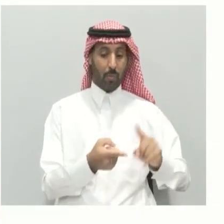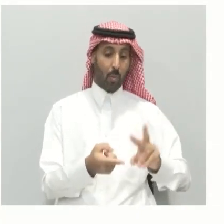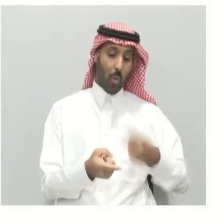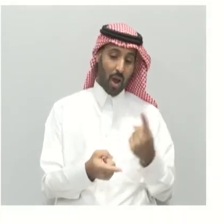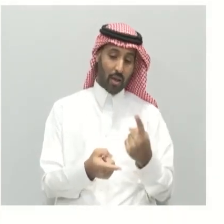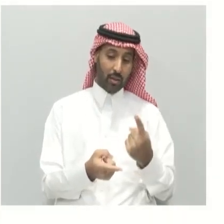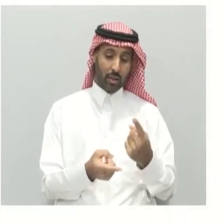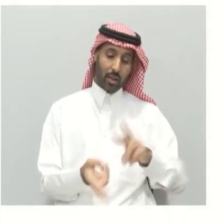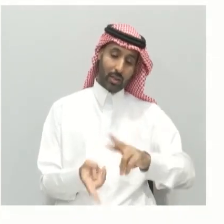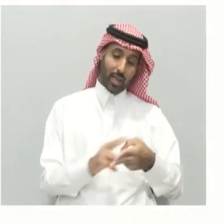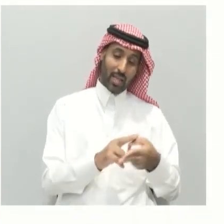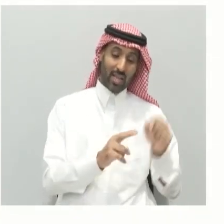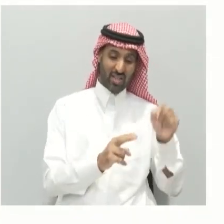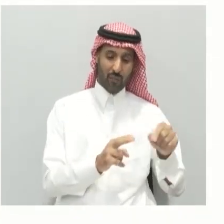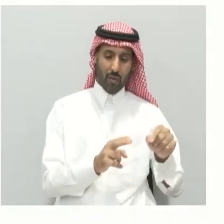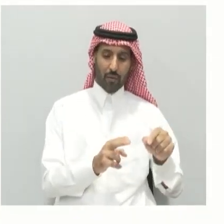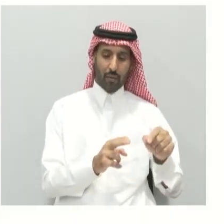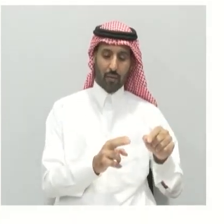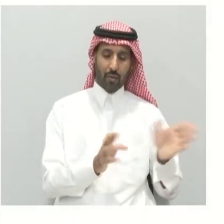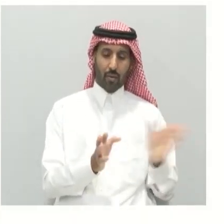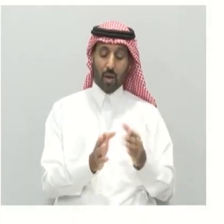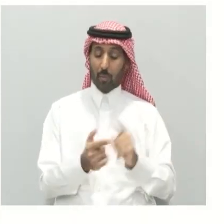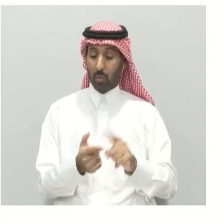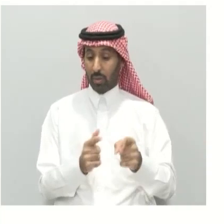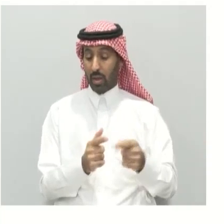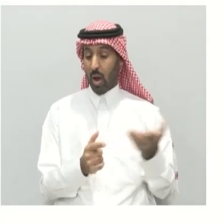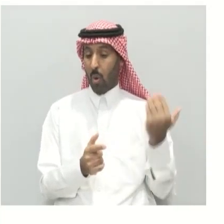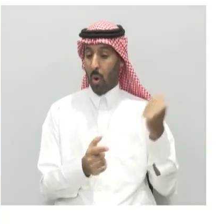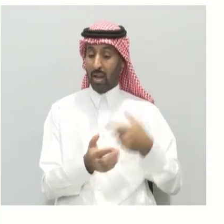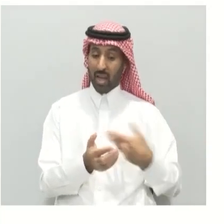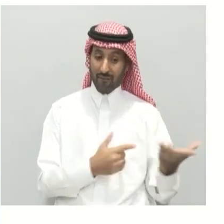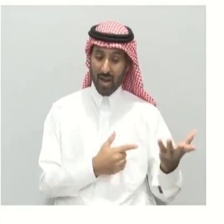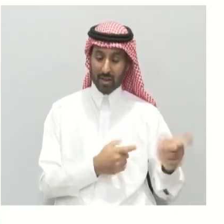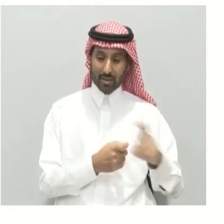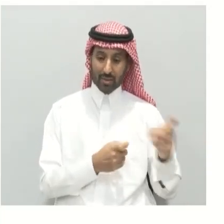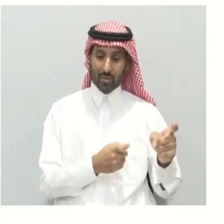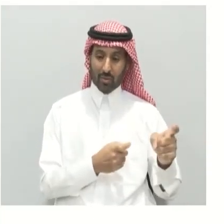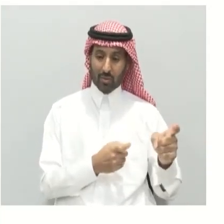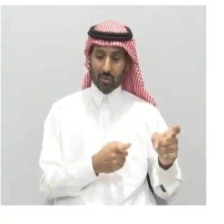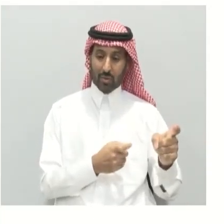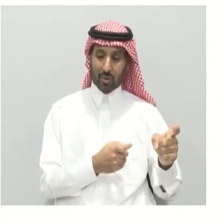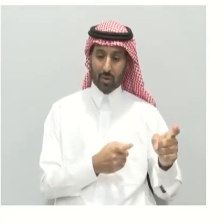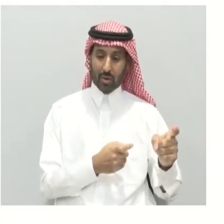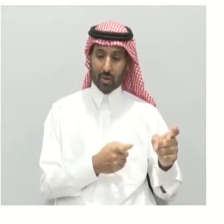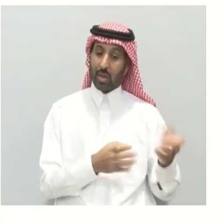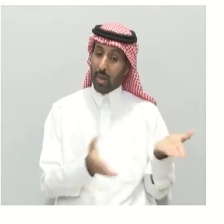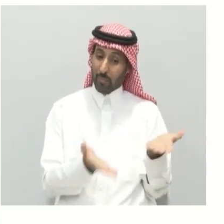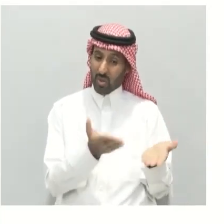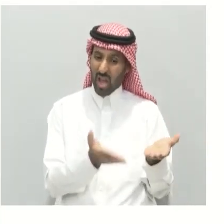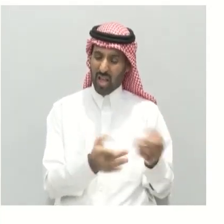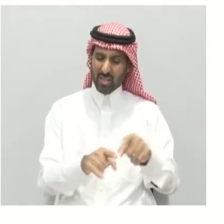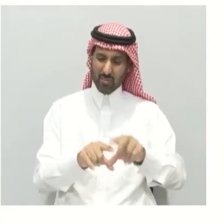واحد الى صفر من موجب واحد من كان فاقد الكترون الى متعادل